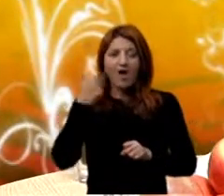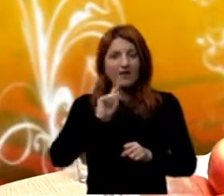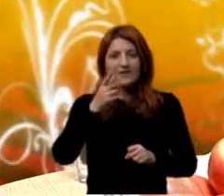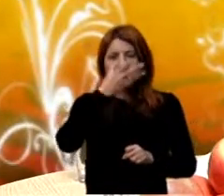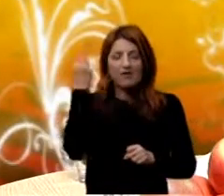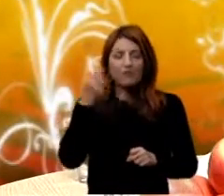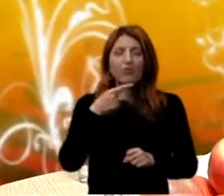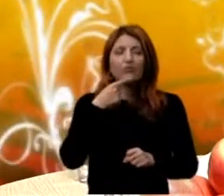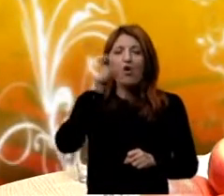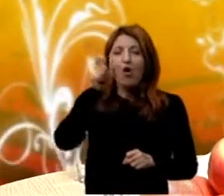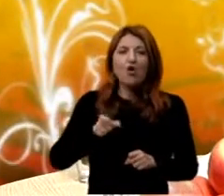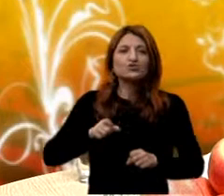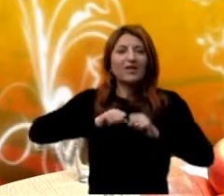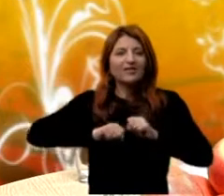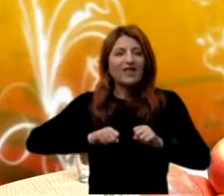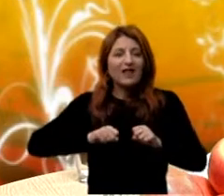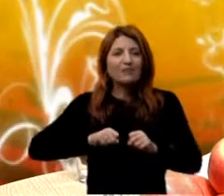da debela osoba isto je